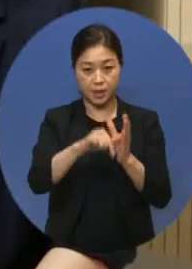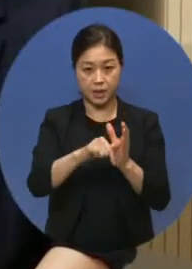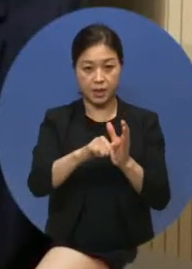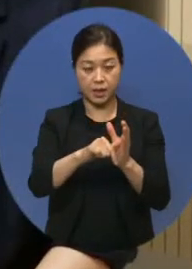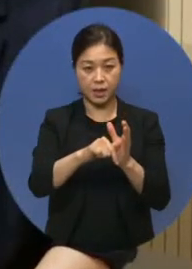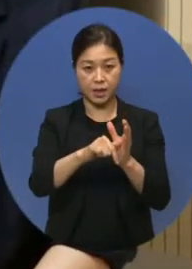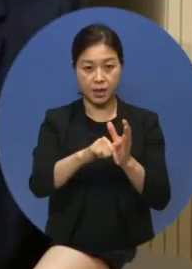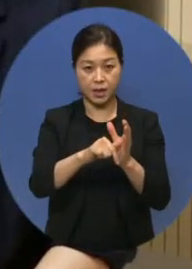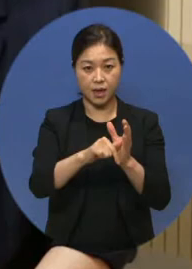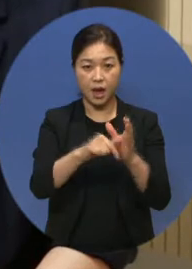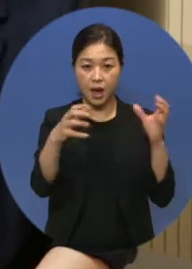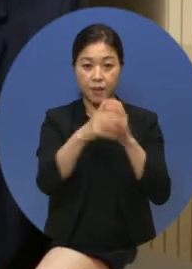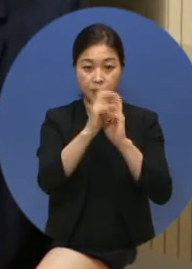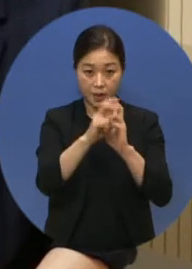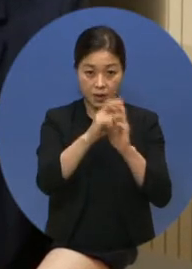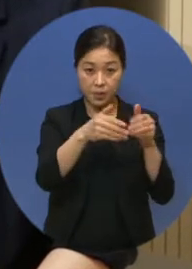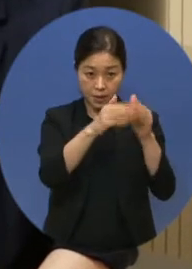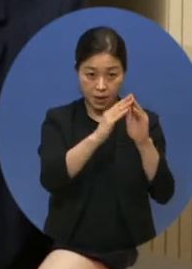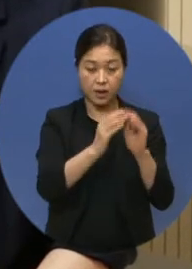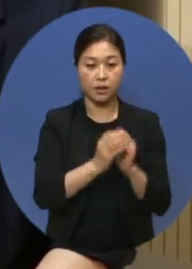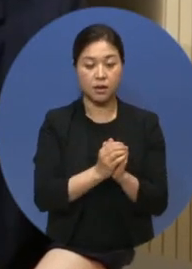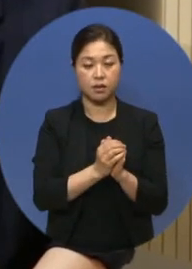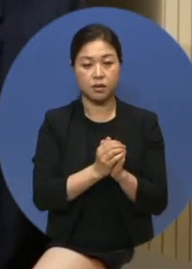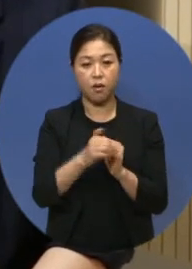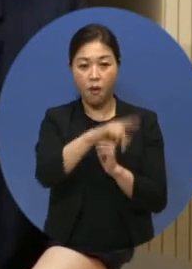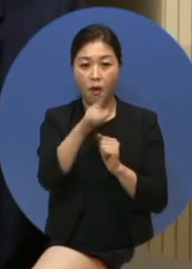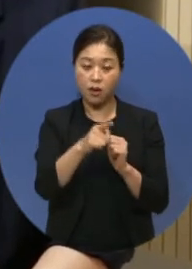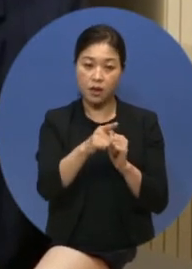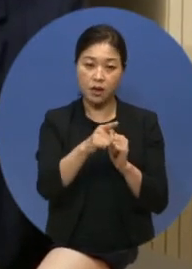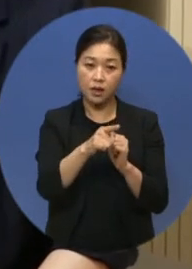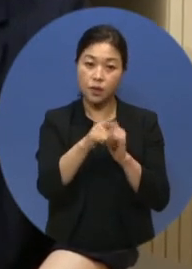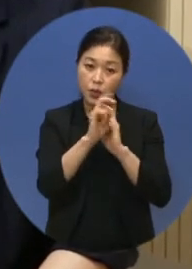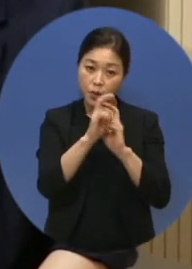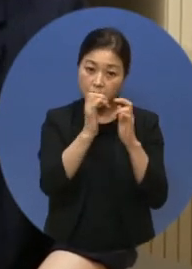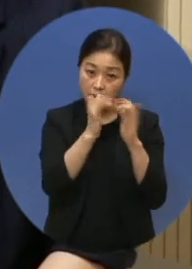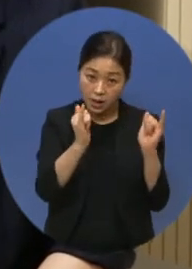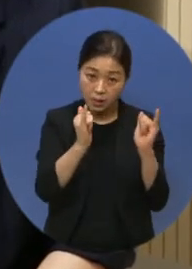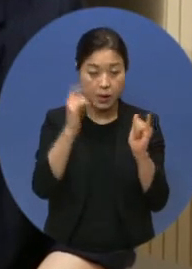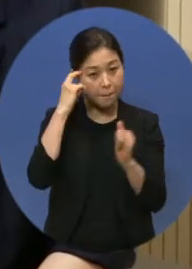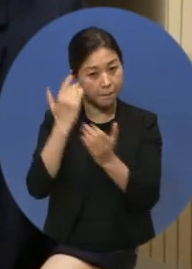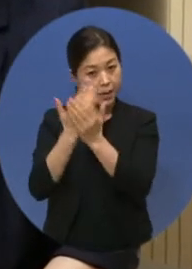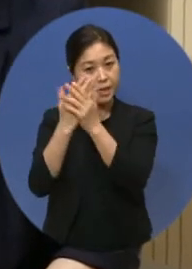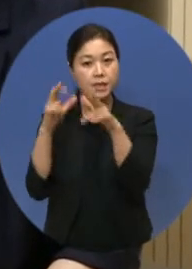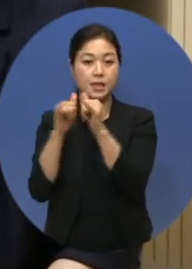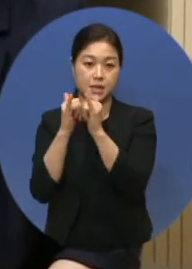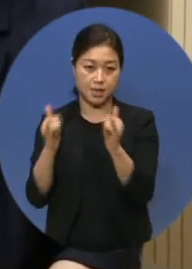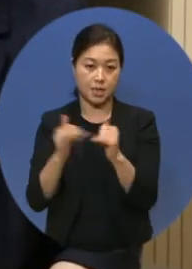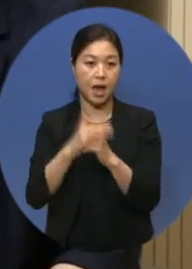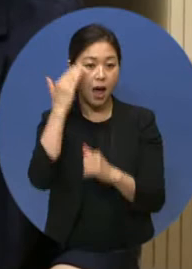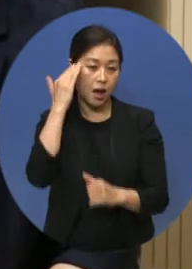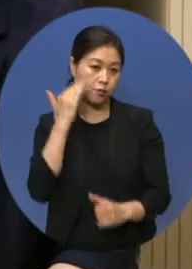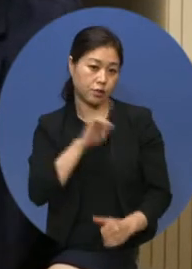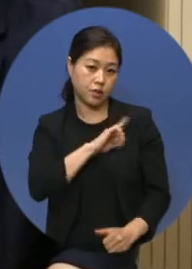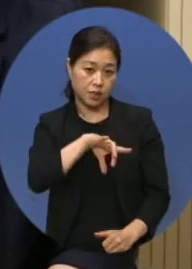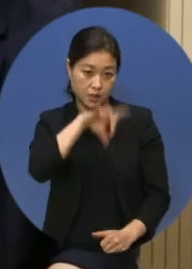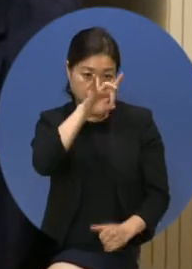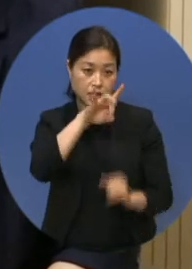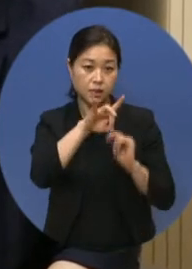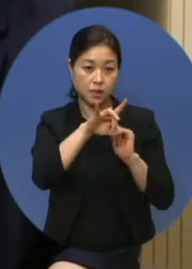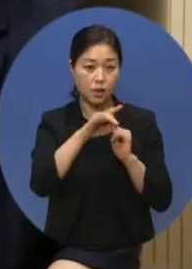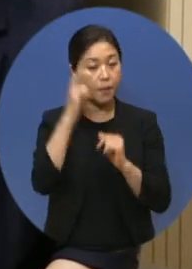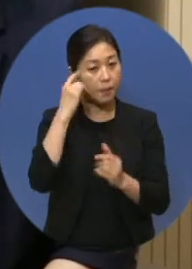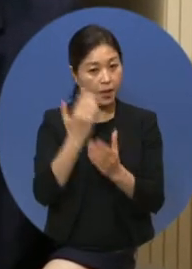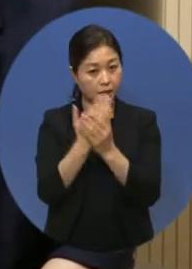2018년에 창단된 발달장애인들로 구성된 성악 앙상블입니다. 한국 최초 발달장애인 성악